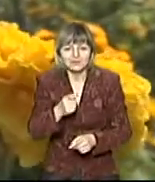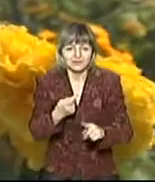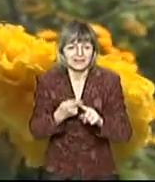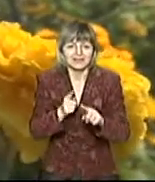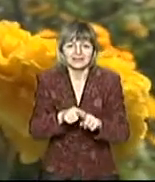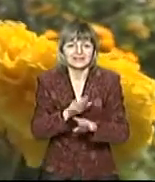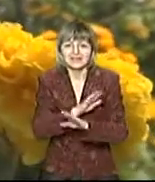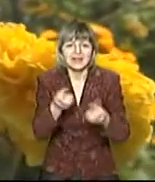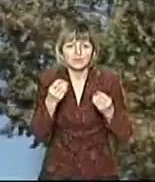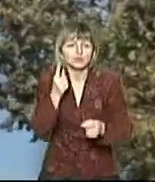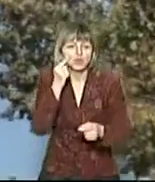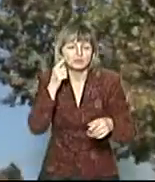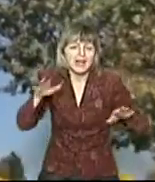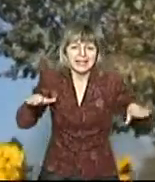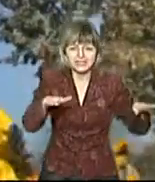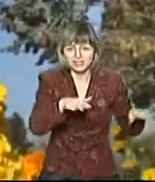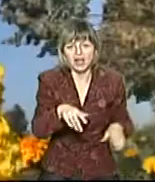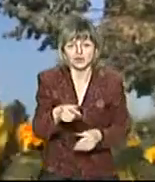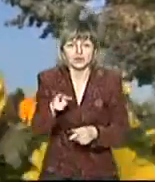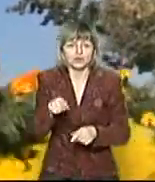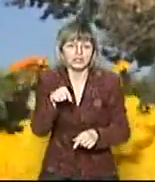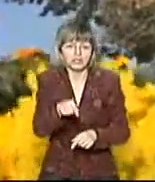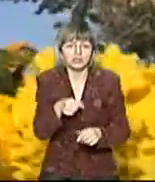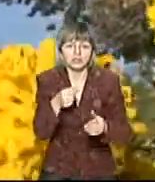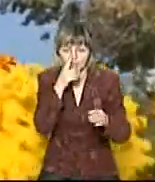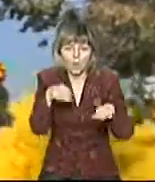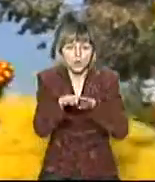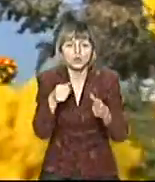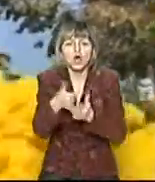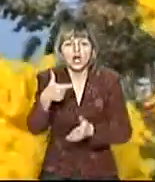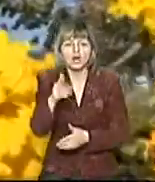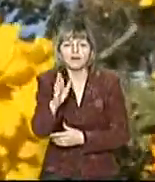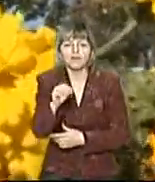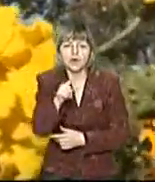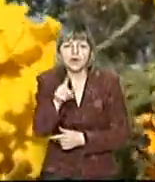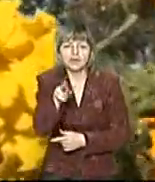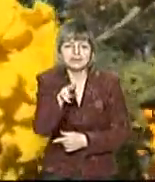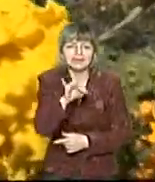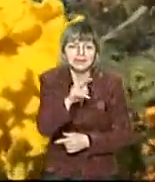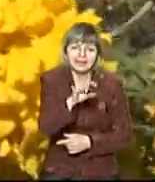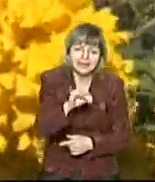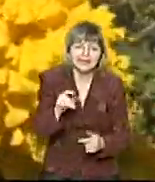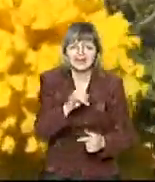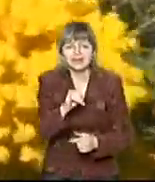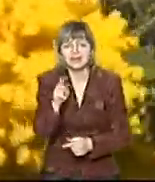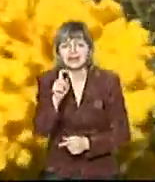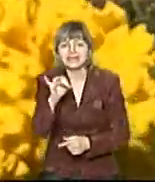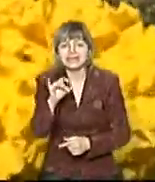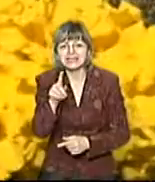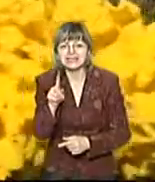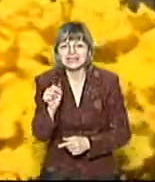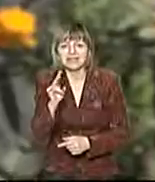тут літають і мед беруть. Тут і похожі вони до гвоздики, так, і до хризантеми. А все-таки це